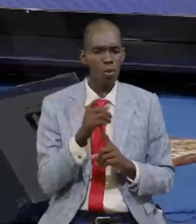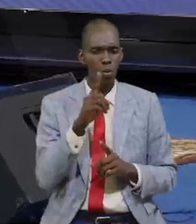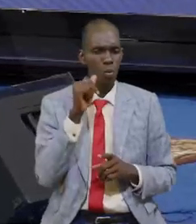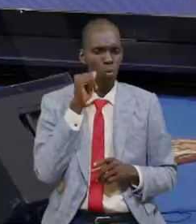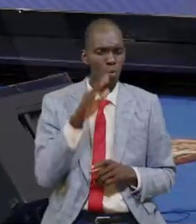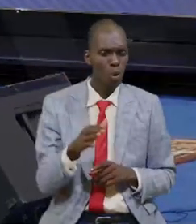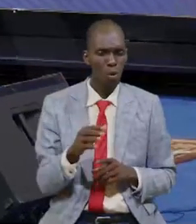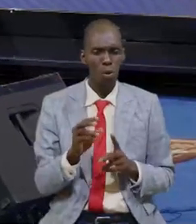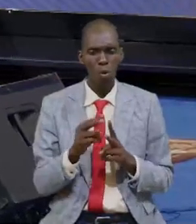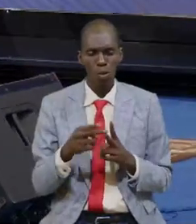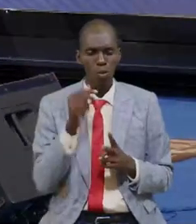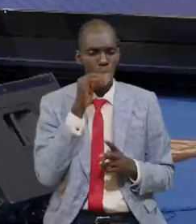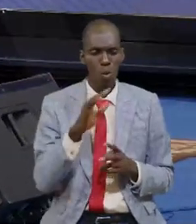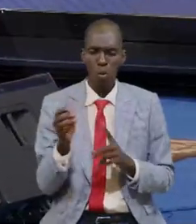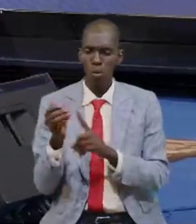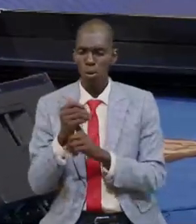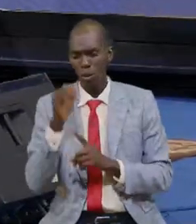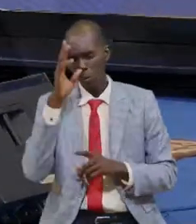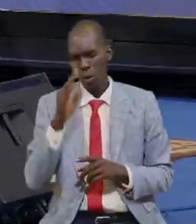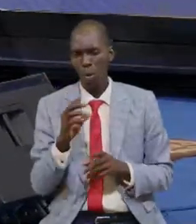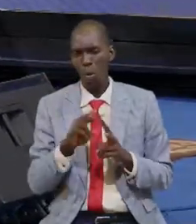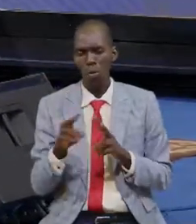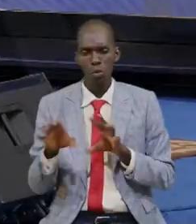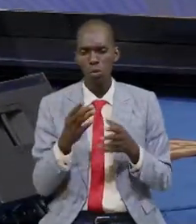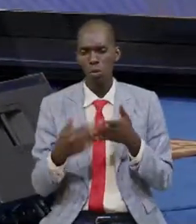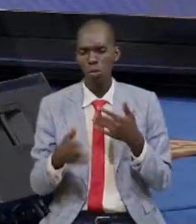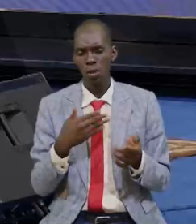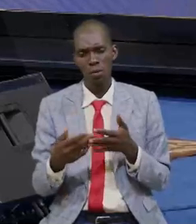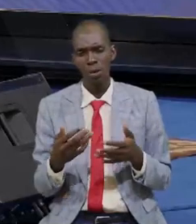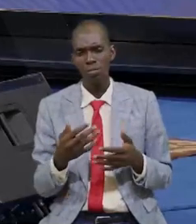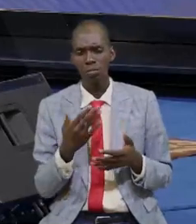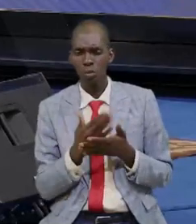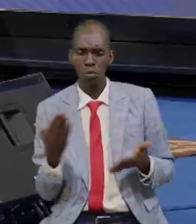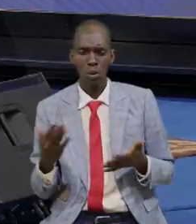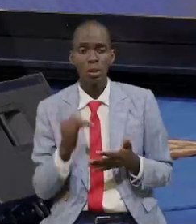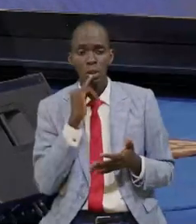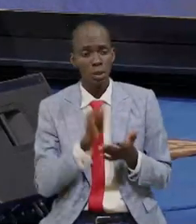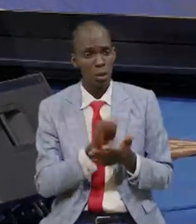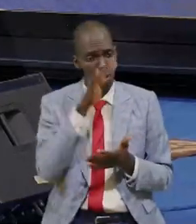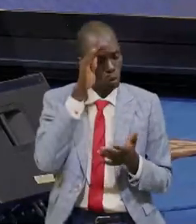une femme. Ou bien tu embrasses un homme. Est-ce que c'est ton mari? Est-ce que c'est ta femme? Non.